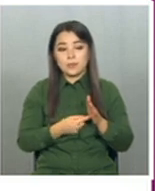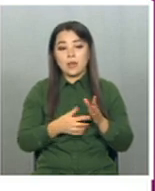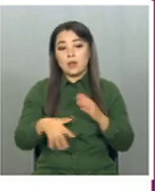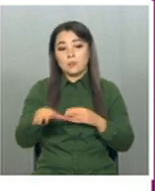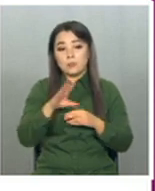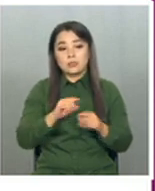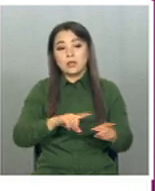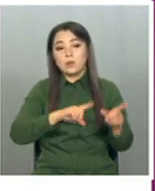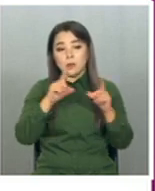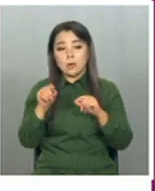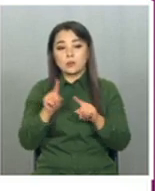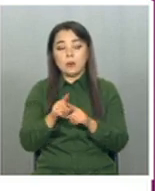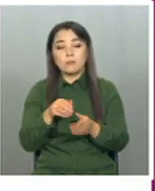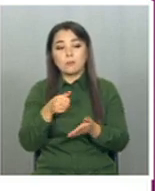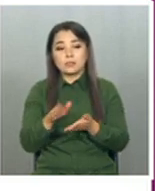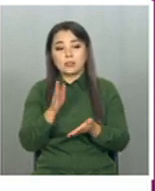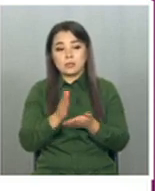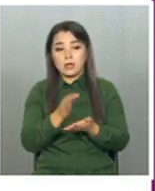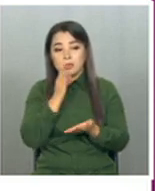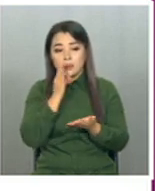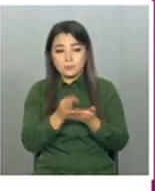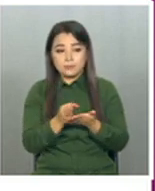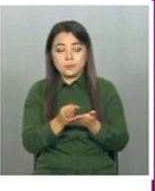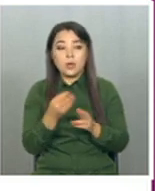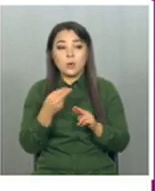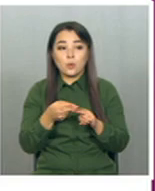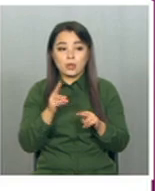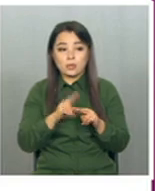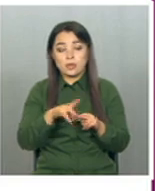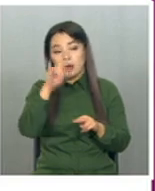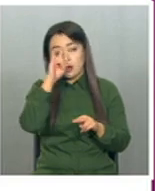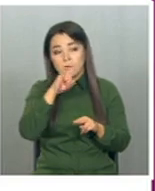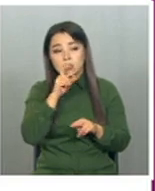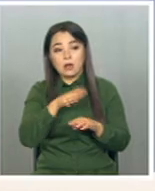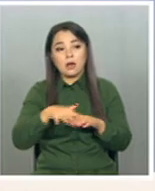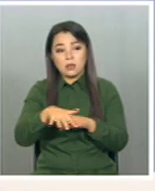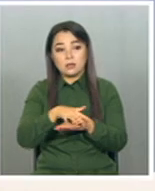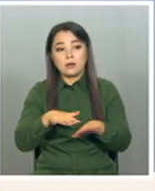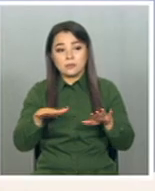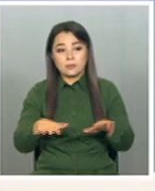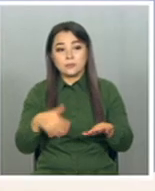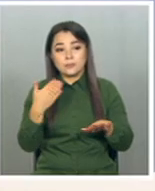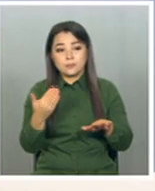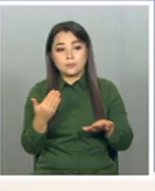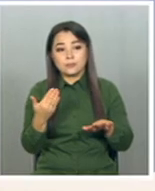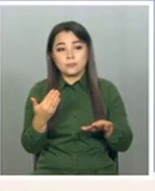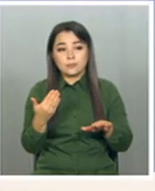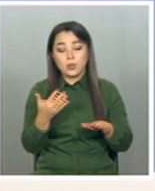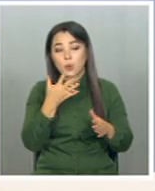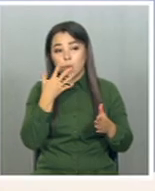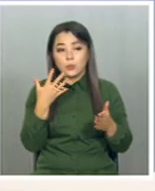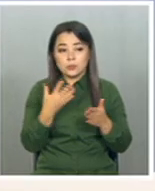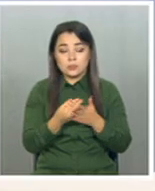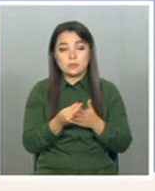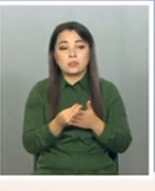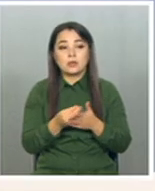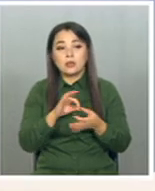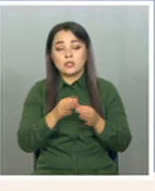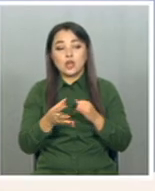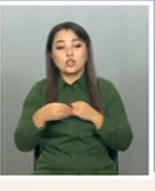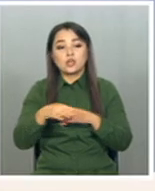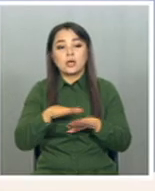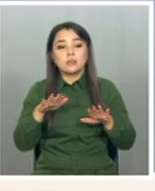барудан бас тартты. Олар қазақ халқының өзінің байырғы